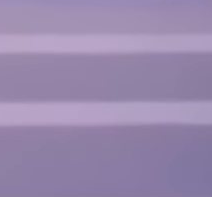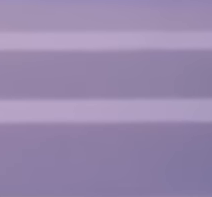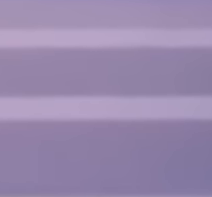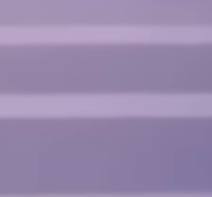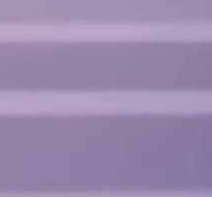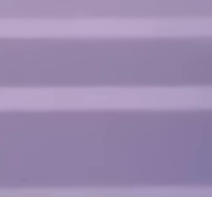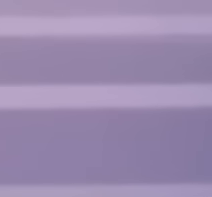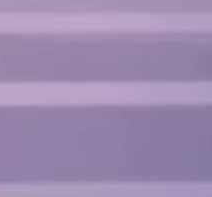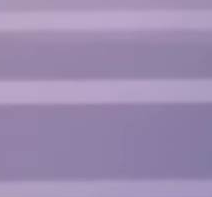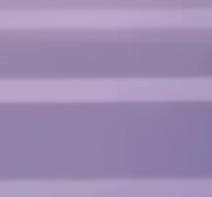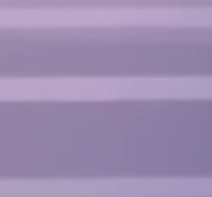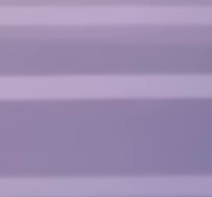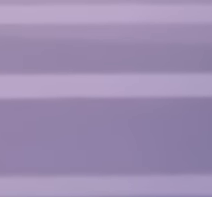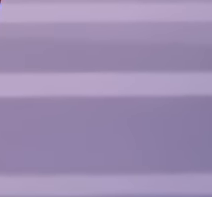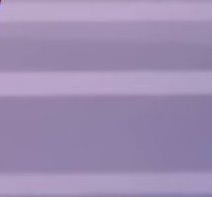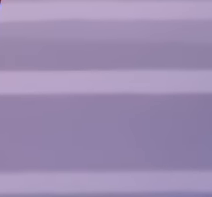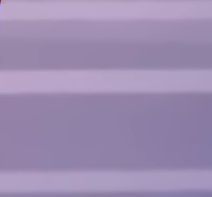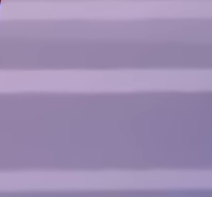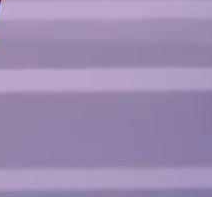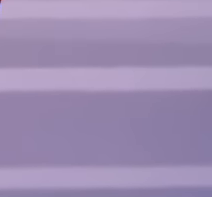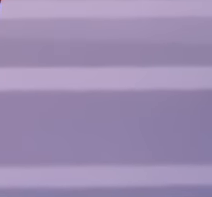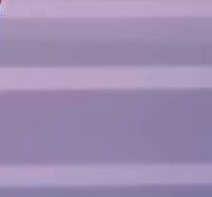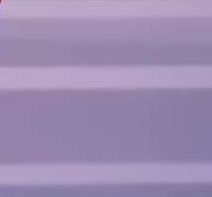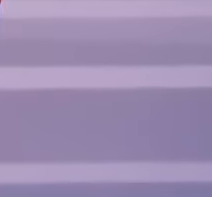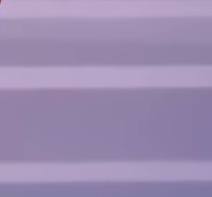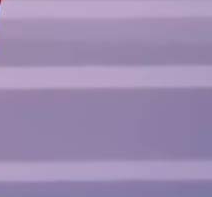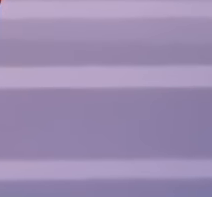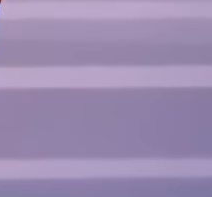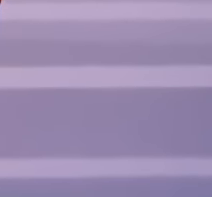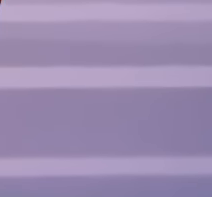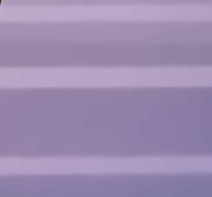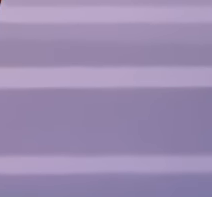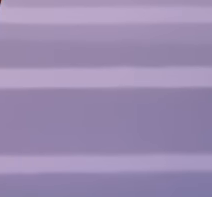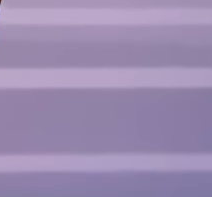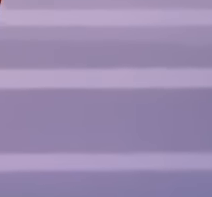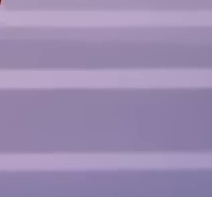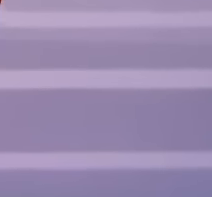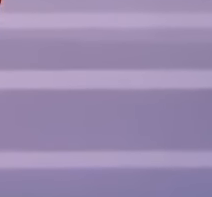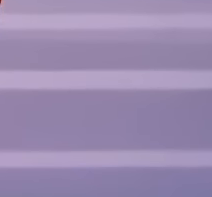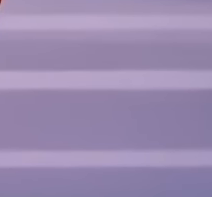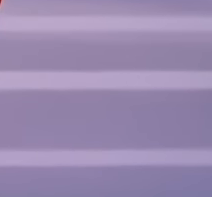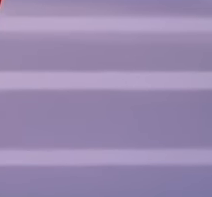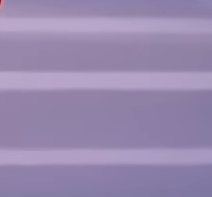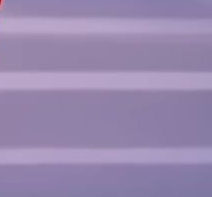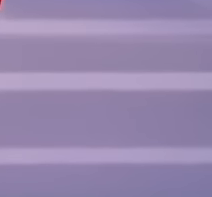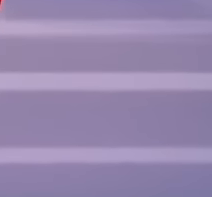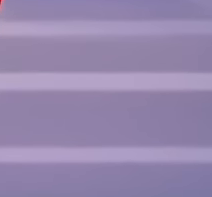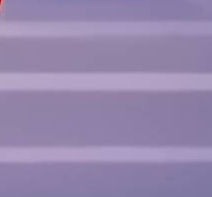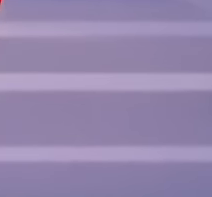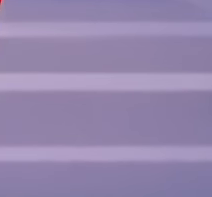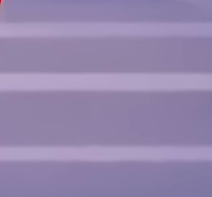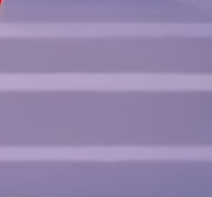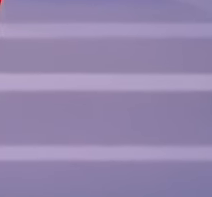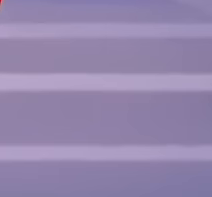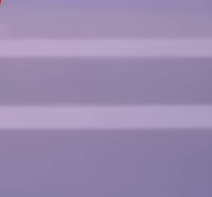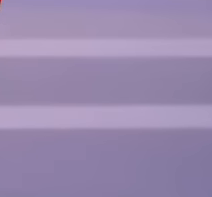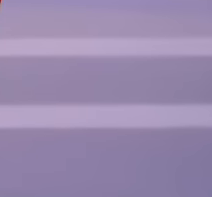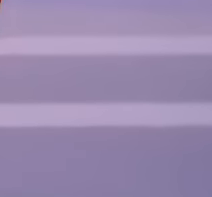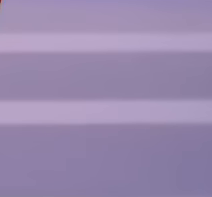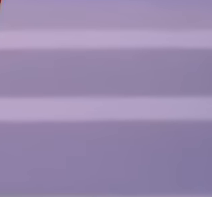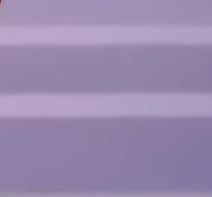Salamat sa iyo, Iya. At yan ang mga balita ngayong Lunes. Ako po si Mel Tianco. Ako po si Pia Arcangel. Para sa mas